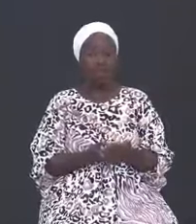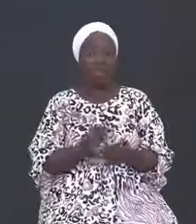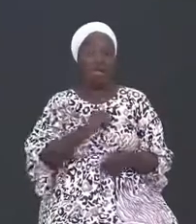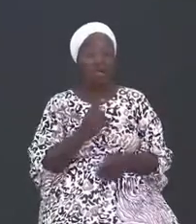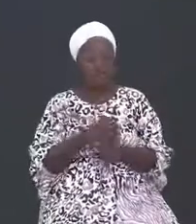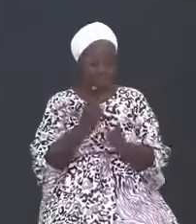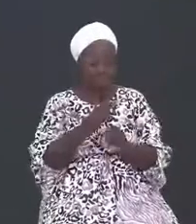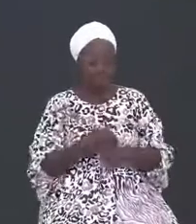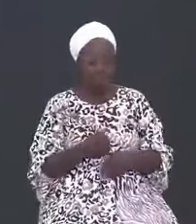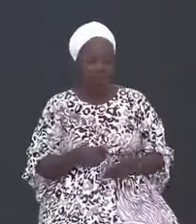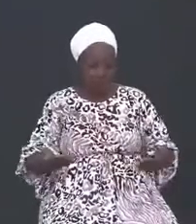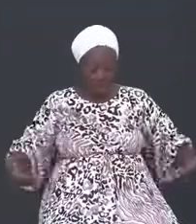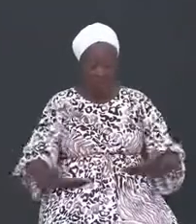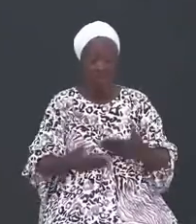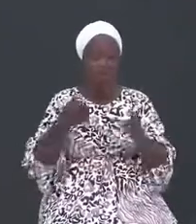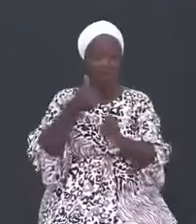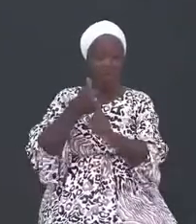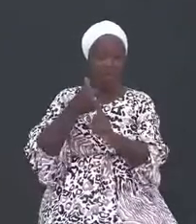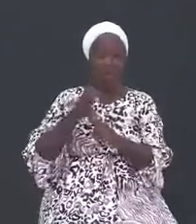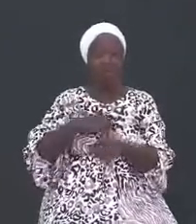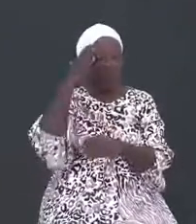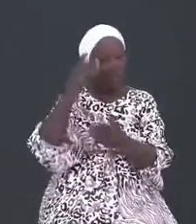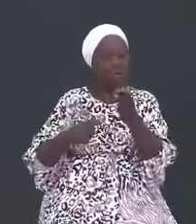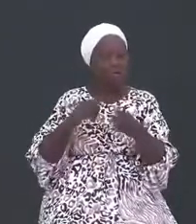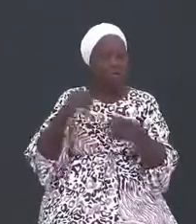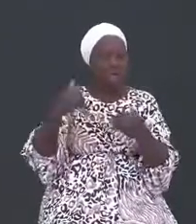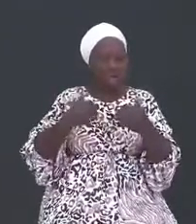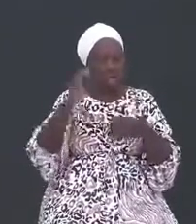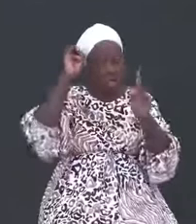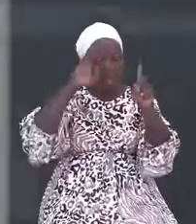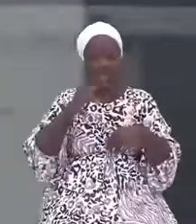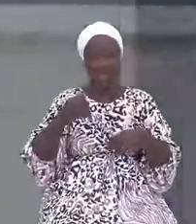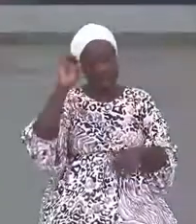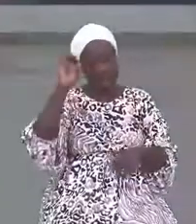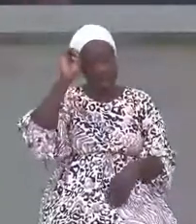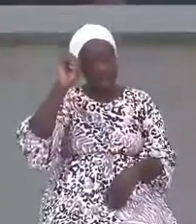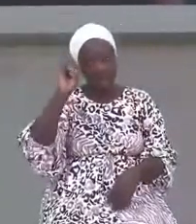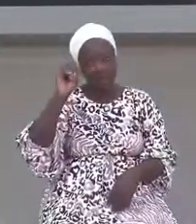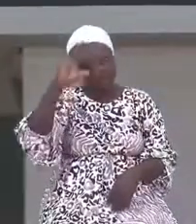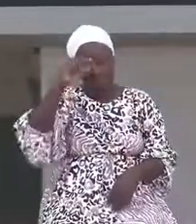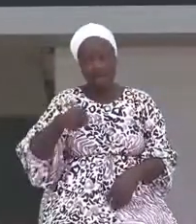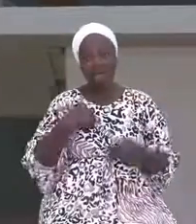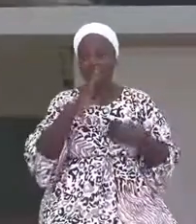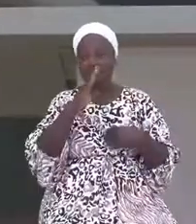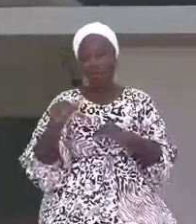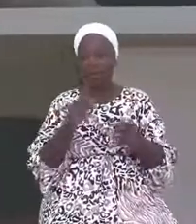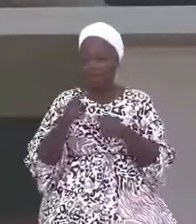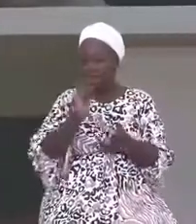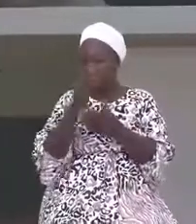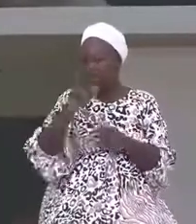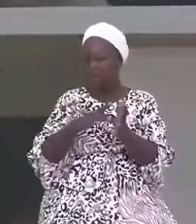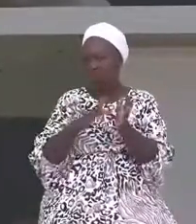se recommandait il savait ce qu'il faisait et c'est pourquoi Jésus lui a dit pourquoi maintenant ce qui est bon